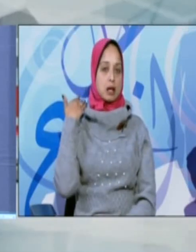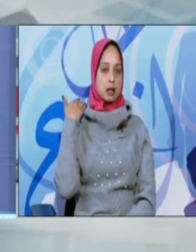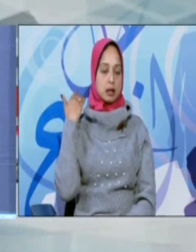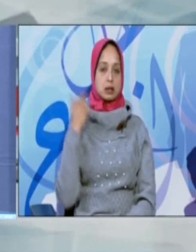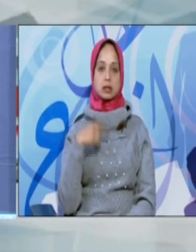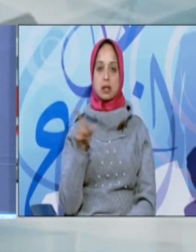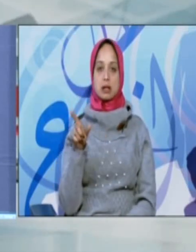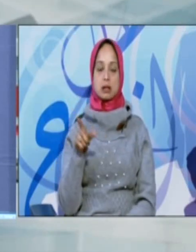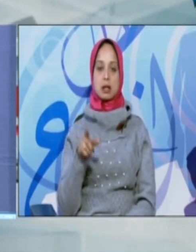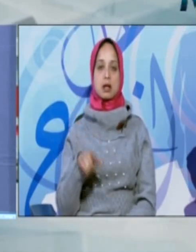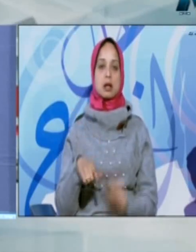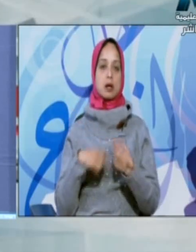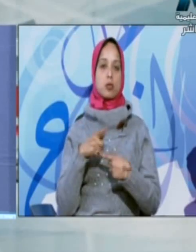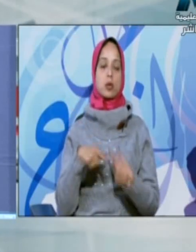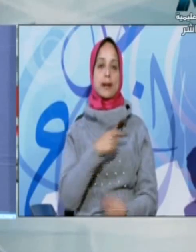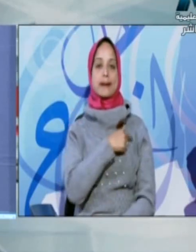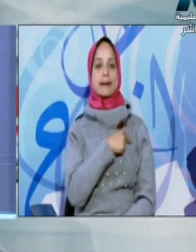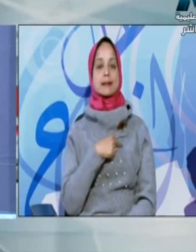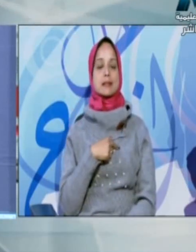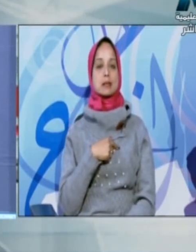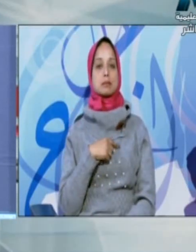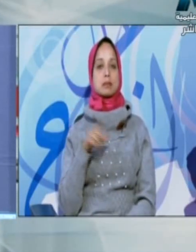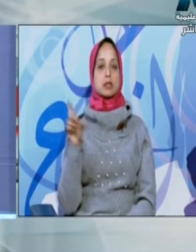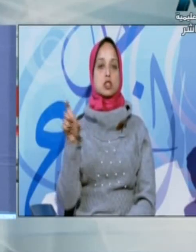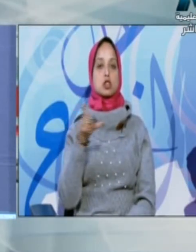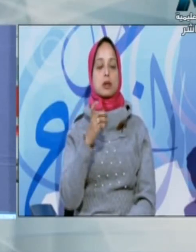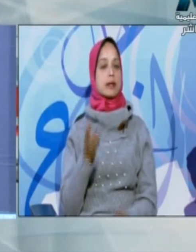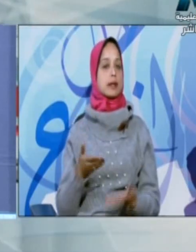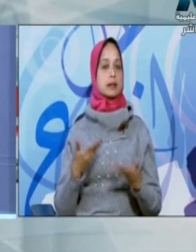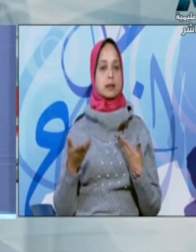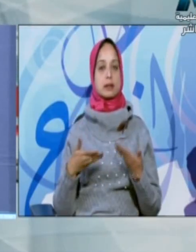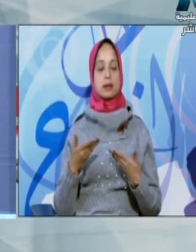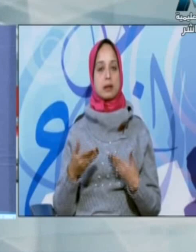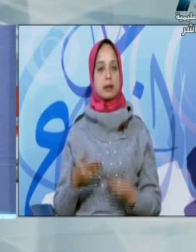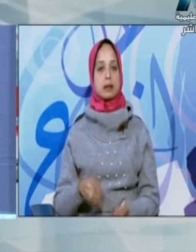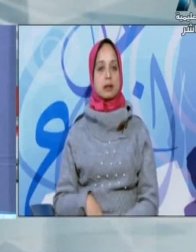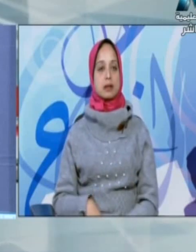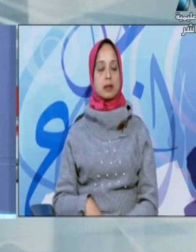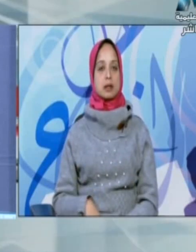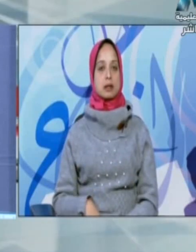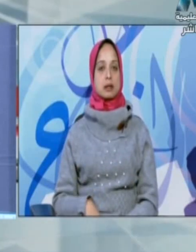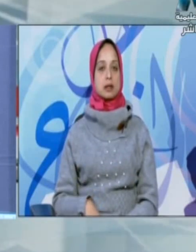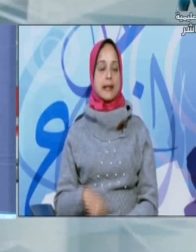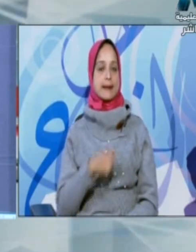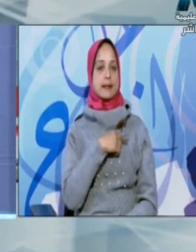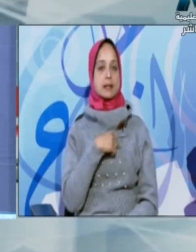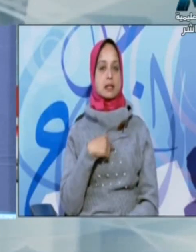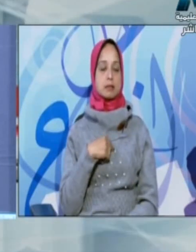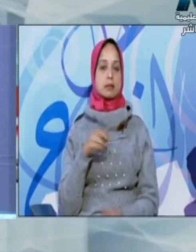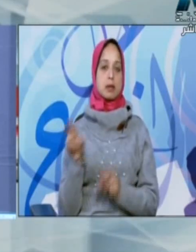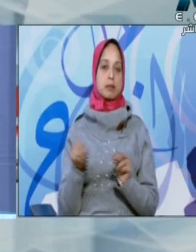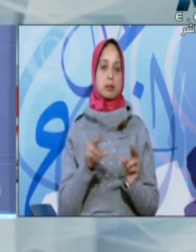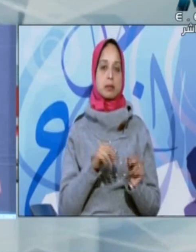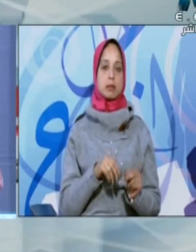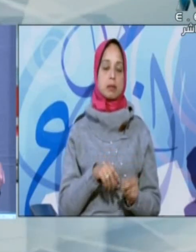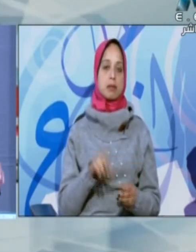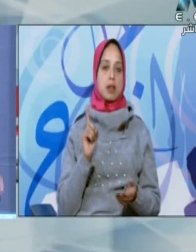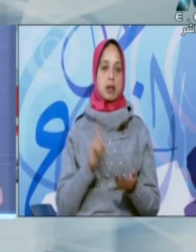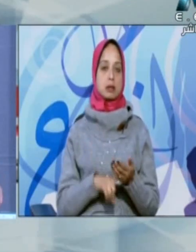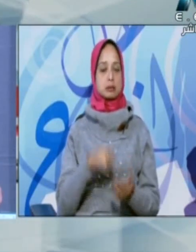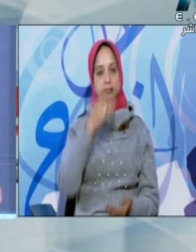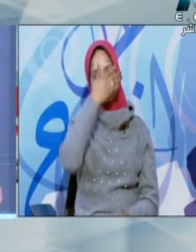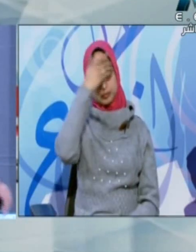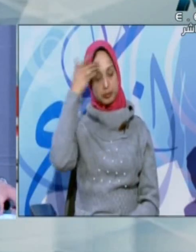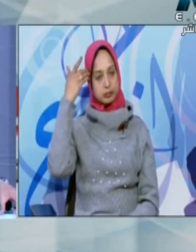الاوضاع السياسية في مصر من 30 ل 33، تبقى انا عايز اسماعيل صدقي. اذا التواريخ مهمة، تحفظ التواريخ كويس.